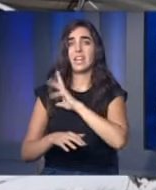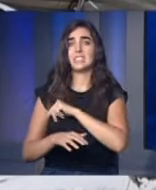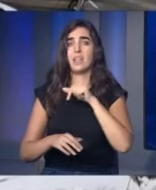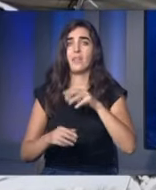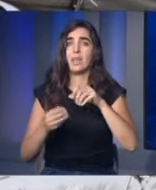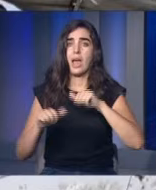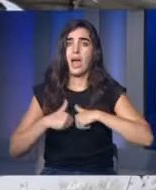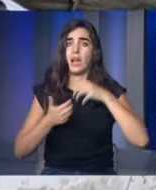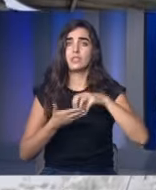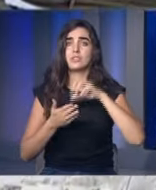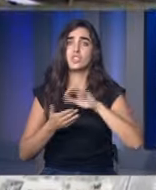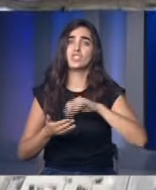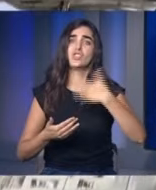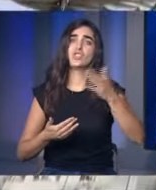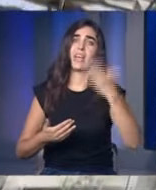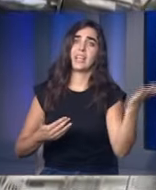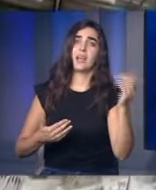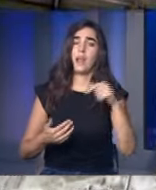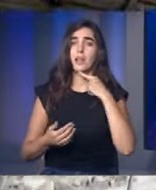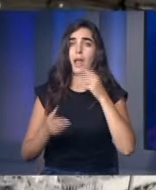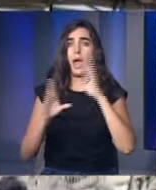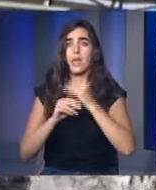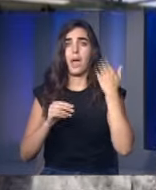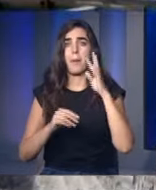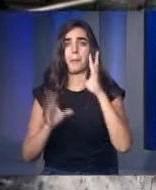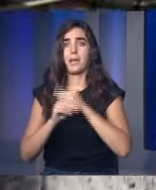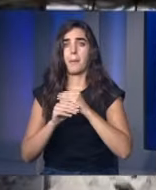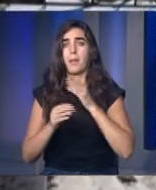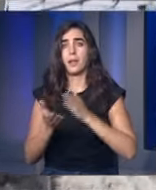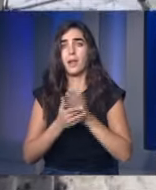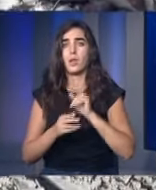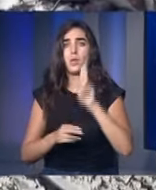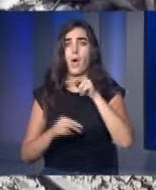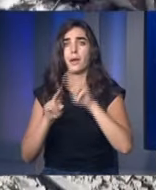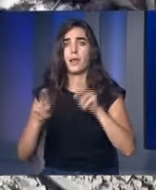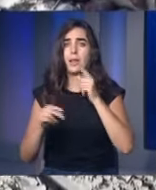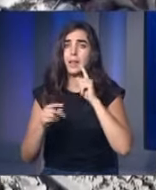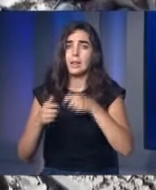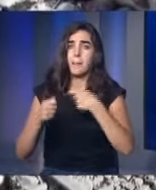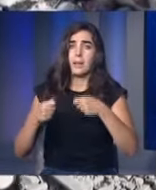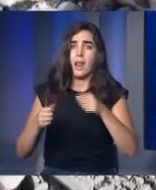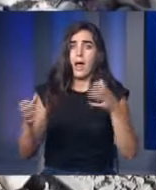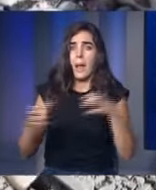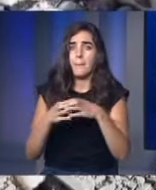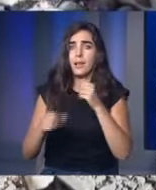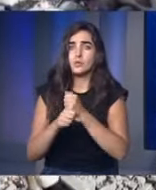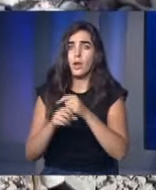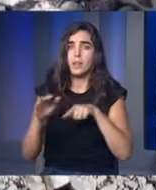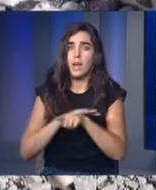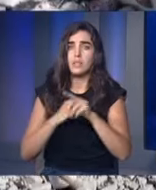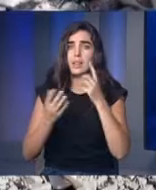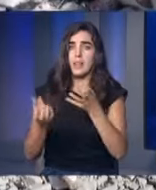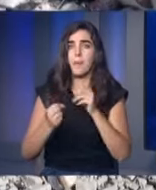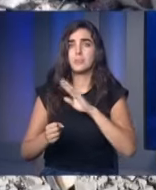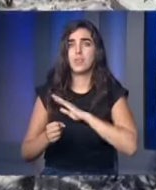فلسطيني من سكان الأحياء الشرقية خلال 4 أيام وفق الأمم المتحدة، وتمهيدا لحملة تهجير إضافية